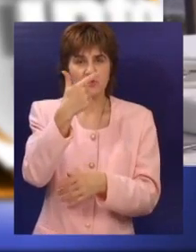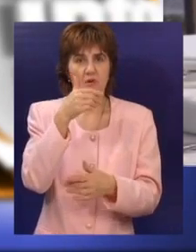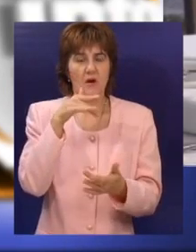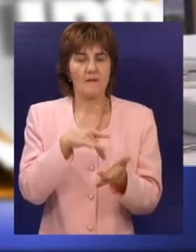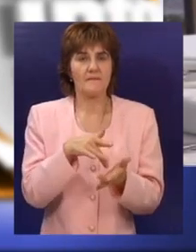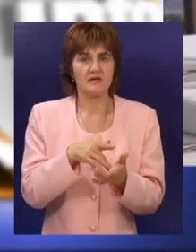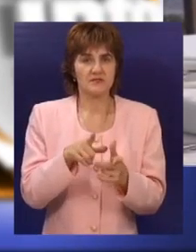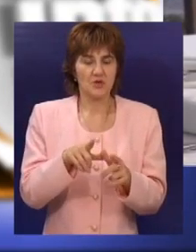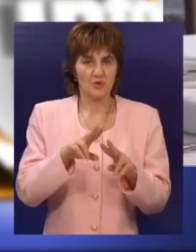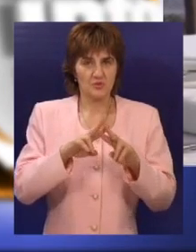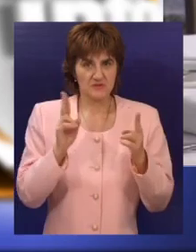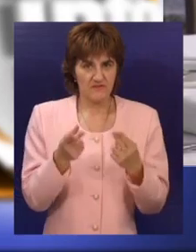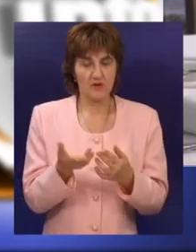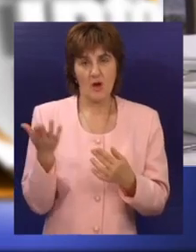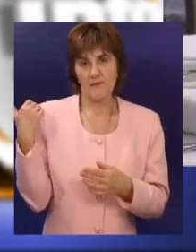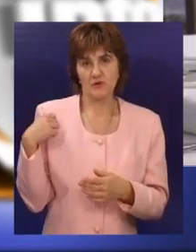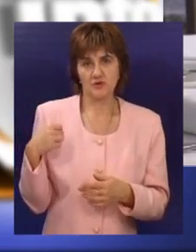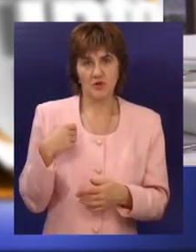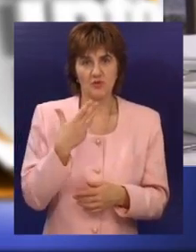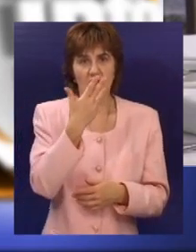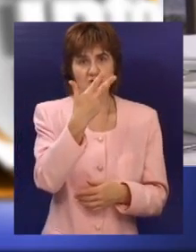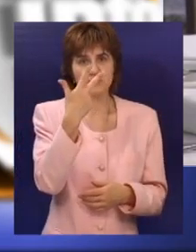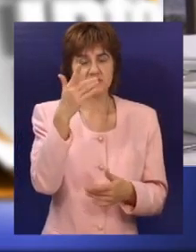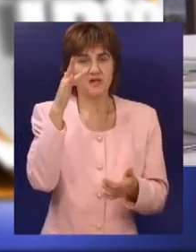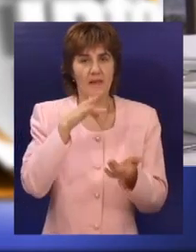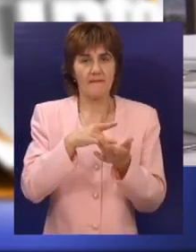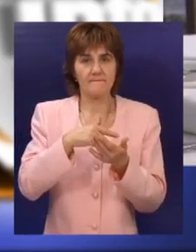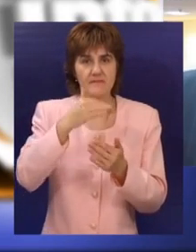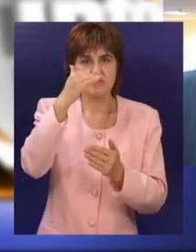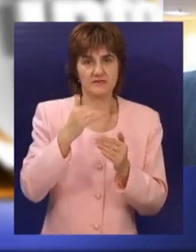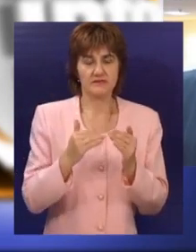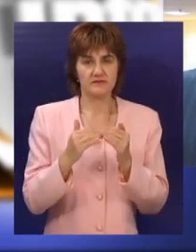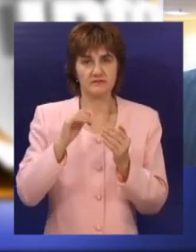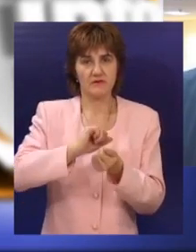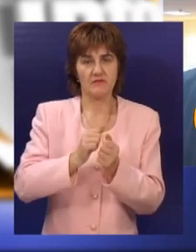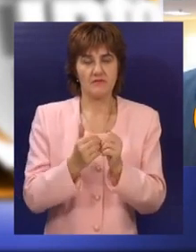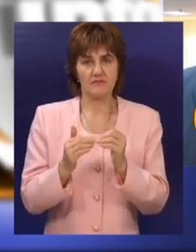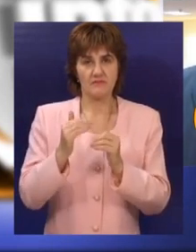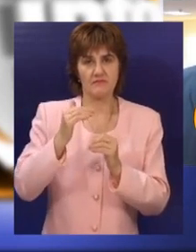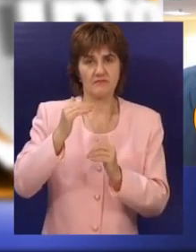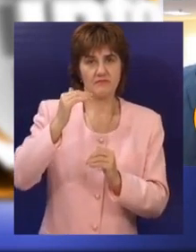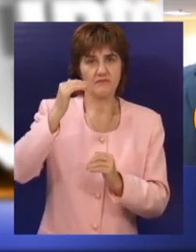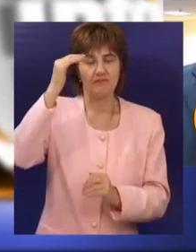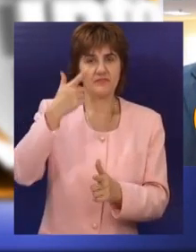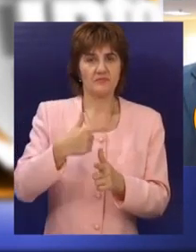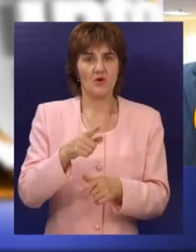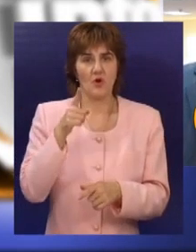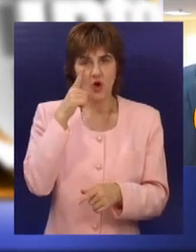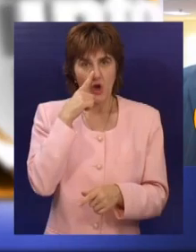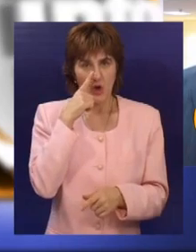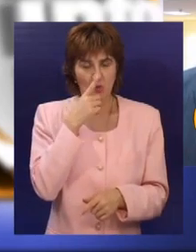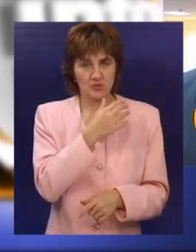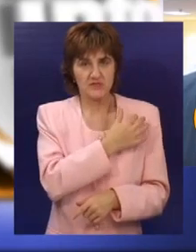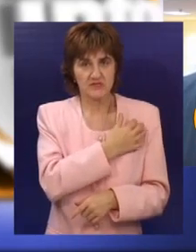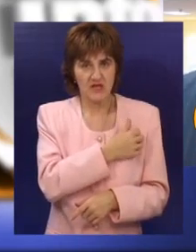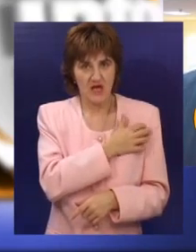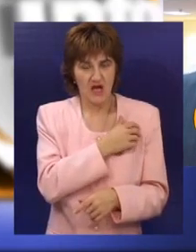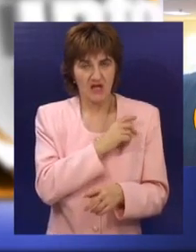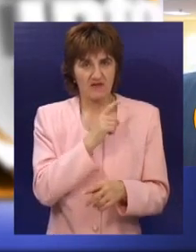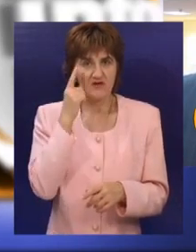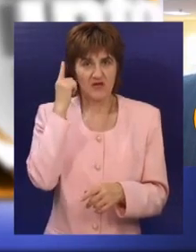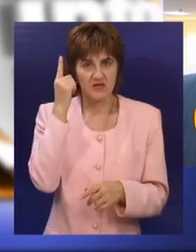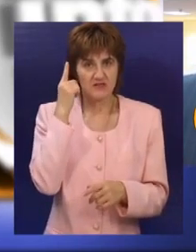a prošle godine 43. Mi već pri samom vrhu zajedno sa Rusijom i Hrvatskom smo u istom rangu, a